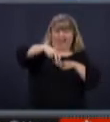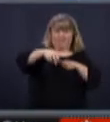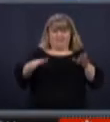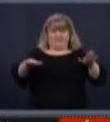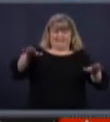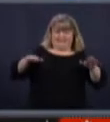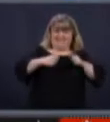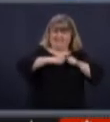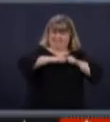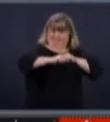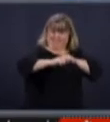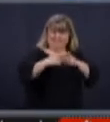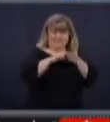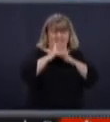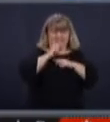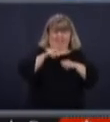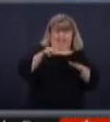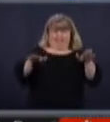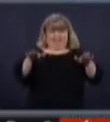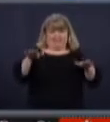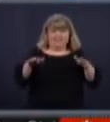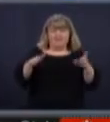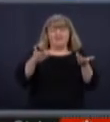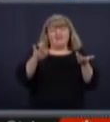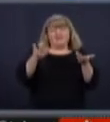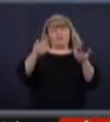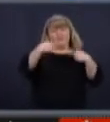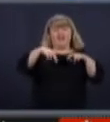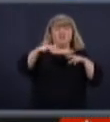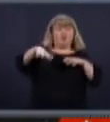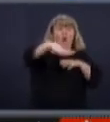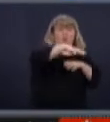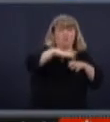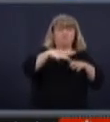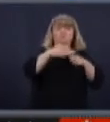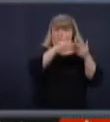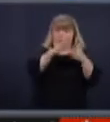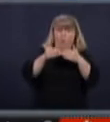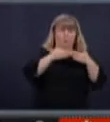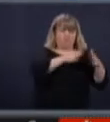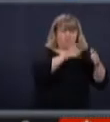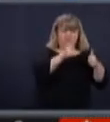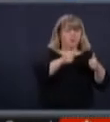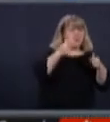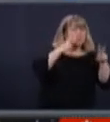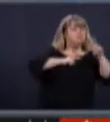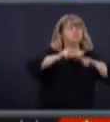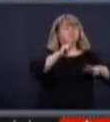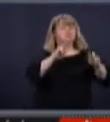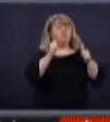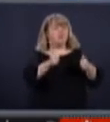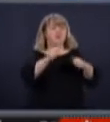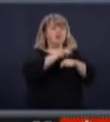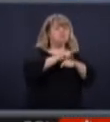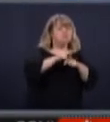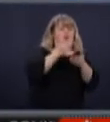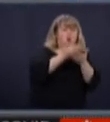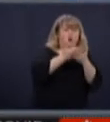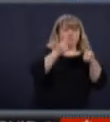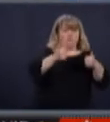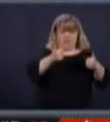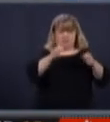que quand c'est plus mou. En région, en périphérie, on a déconfiné, on voit que les choses vont relativement bien, dans les écoles, ça va bien, dans les garderies. Ça ne veut pas dire